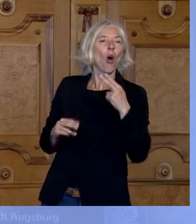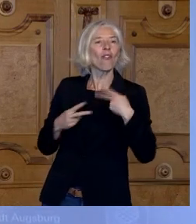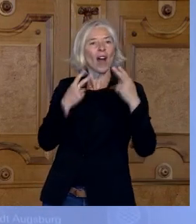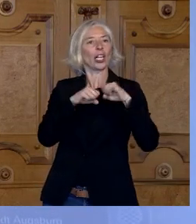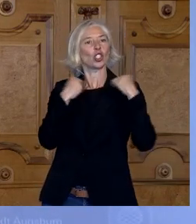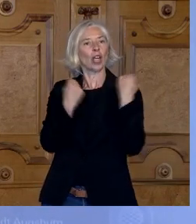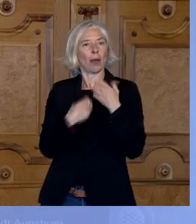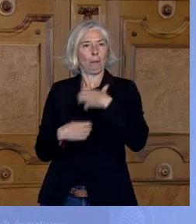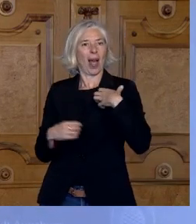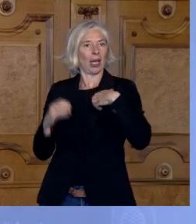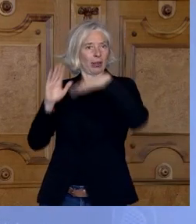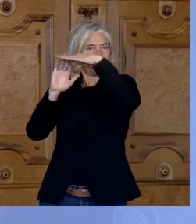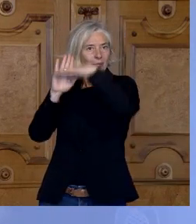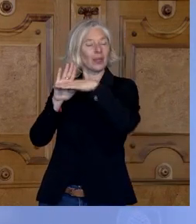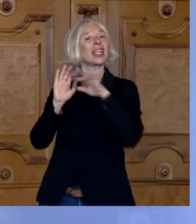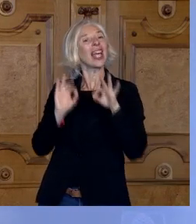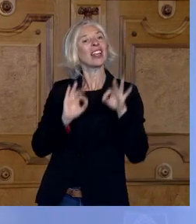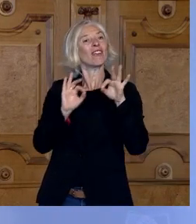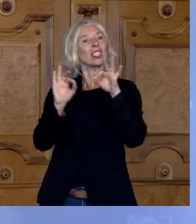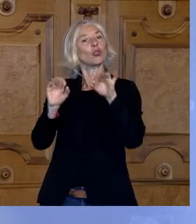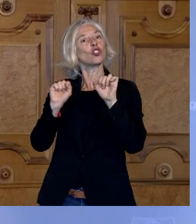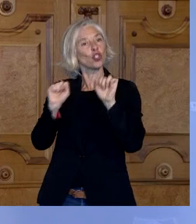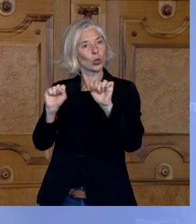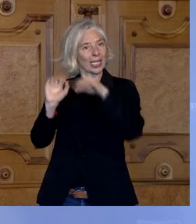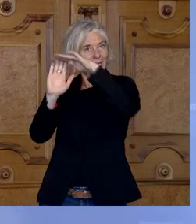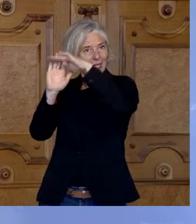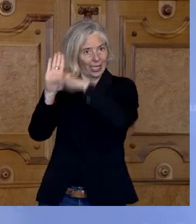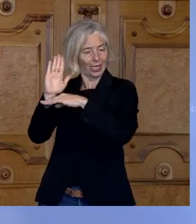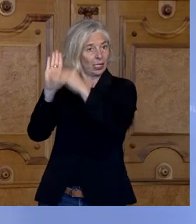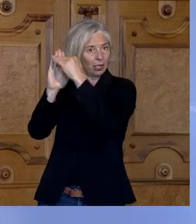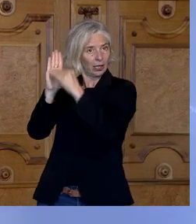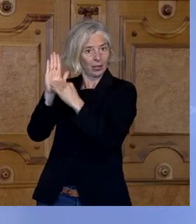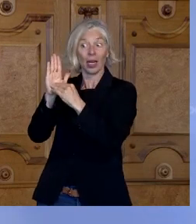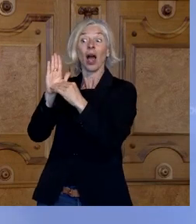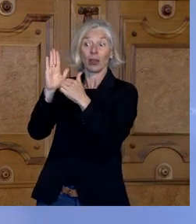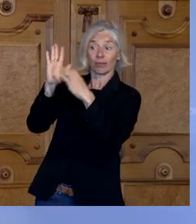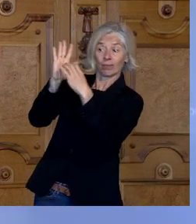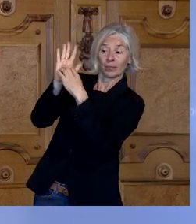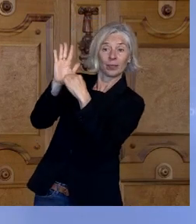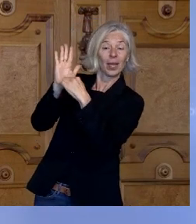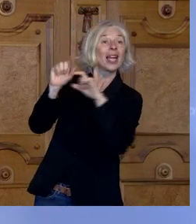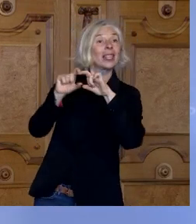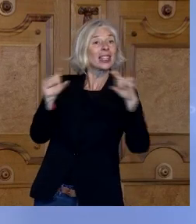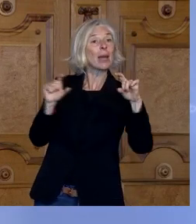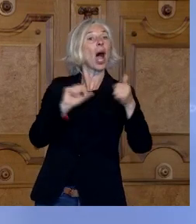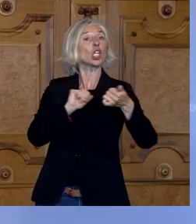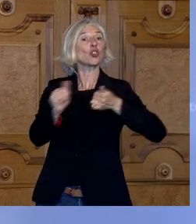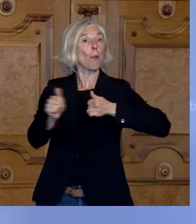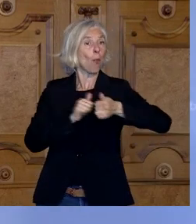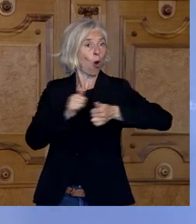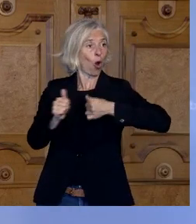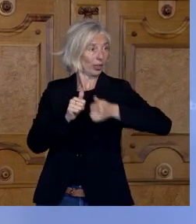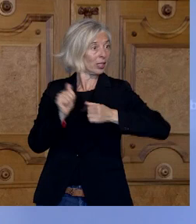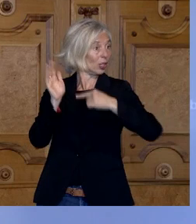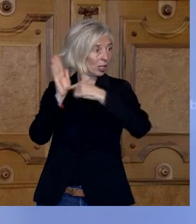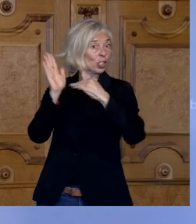da einen Paragraphen, der sich insbesondere mit dem Thema Sport beschäftigt. Und dort ist eben zum Beispiel festgehalten, dass